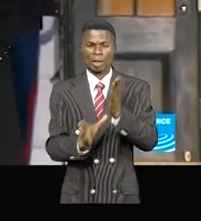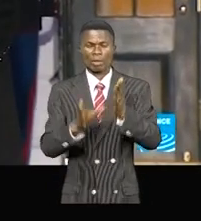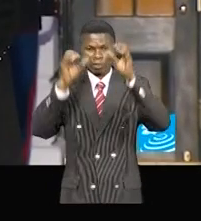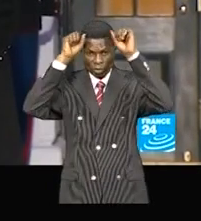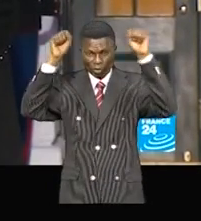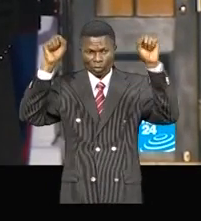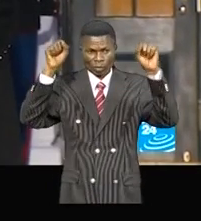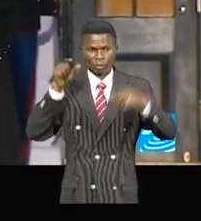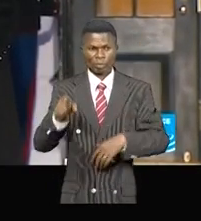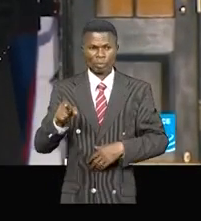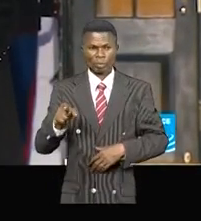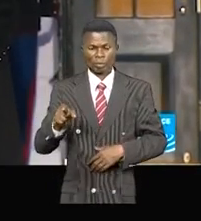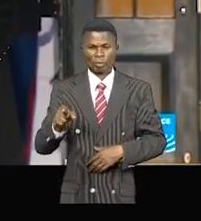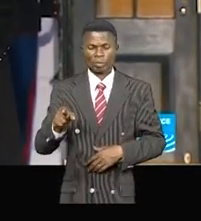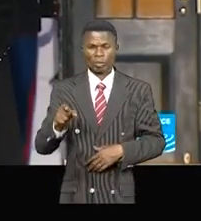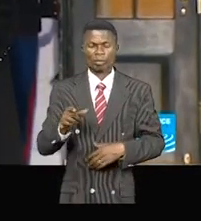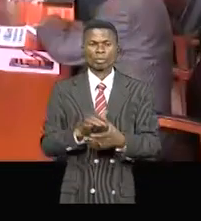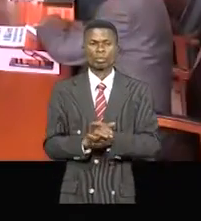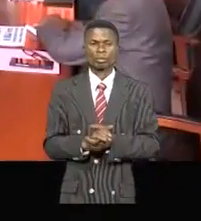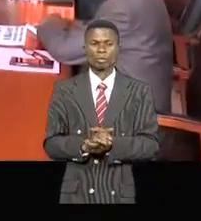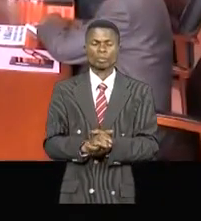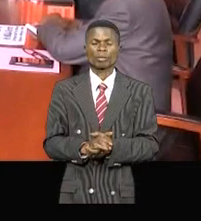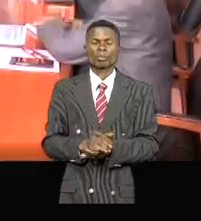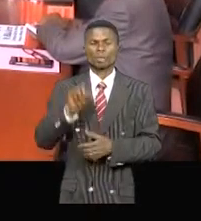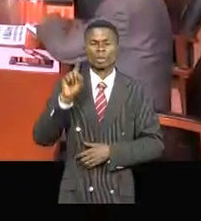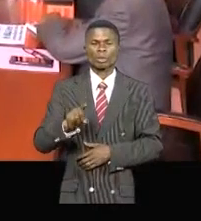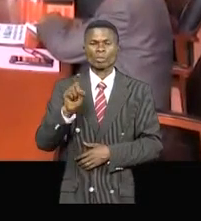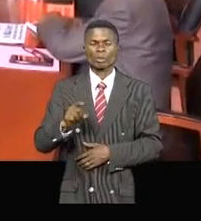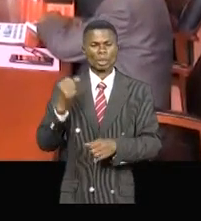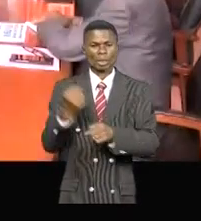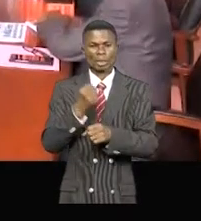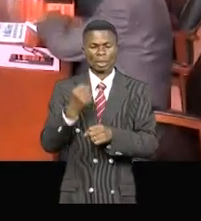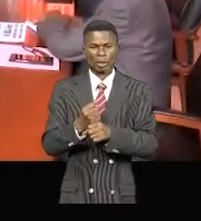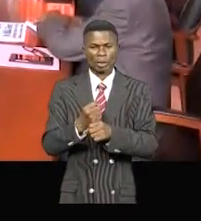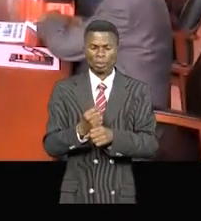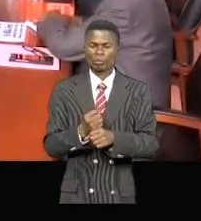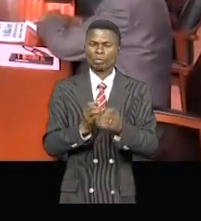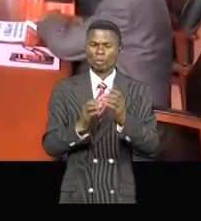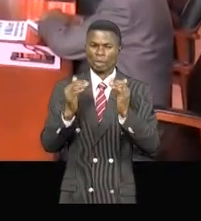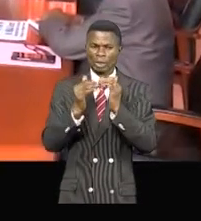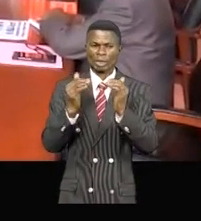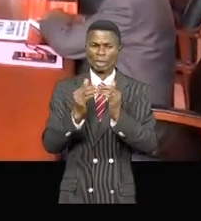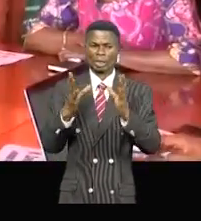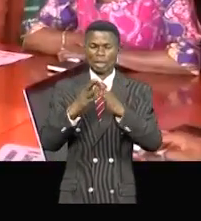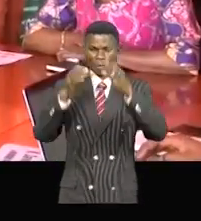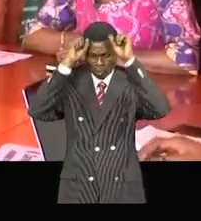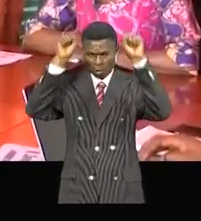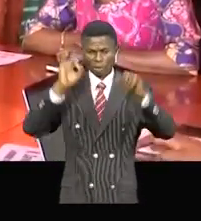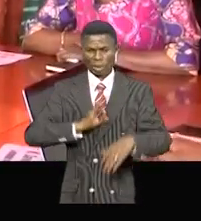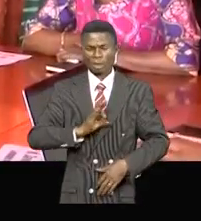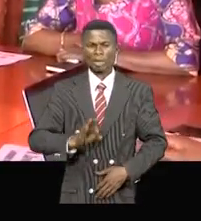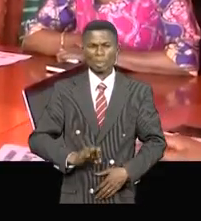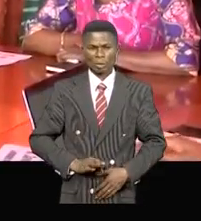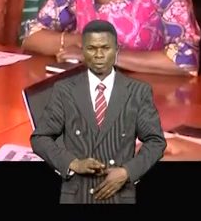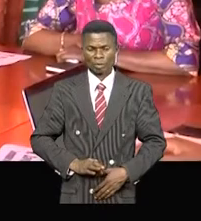vice-présidente Kamala Harris. Pour Donald Booth, un désir est né pour travailler de manière étroite avec le président Félix-Antoine